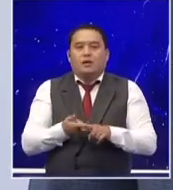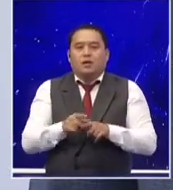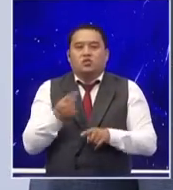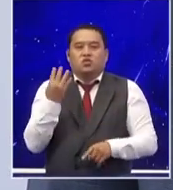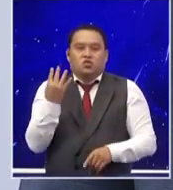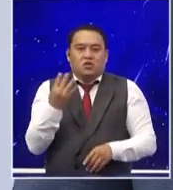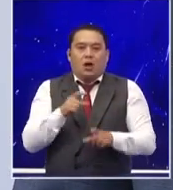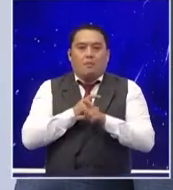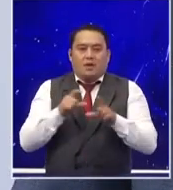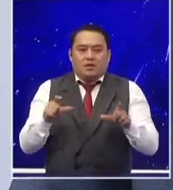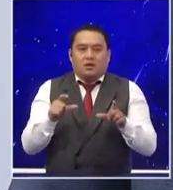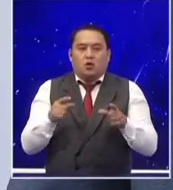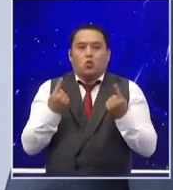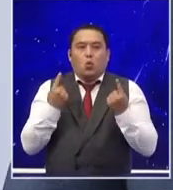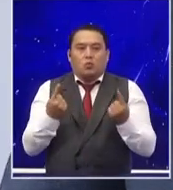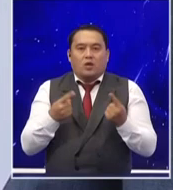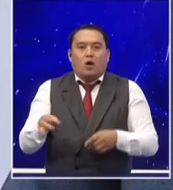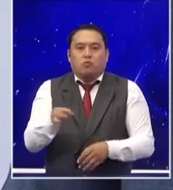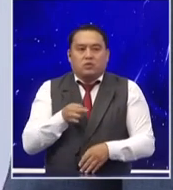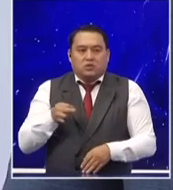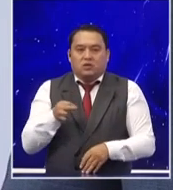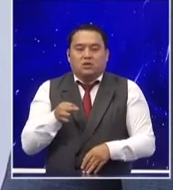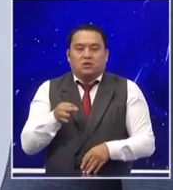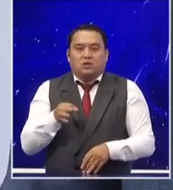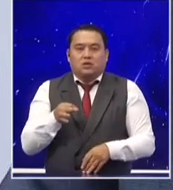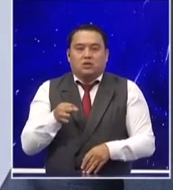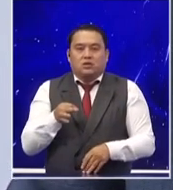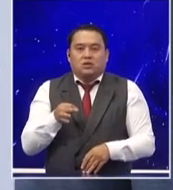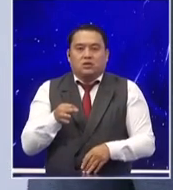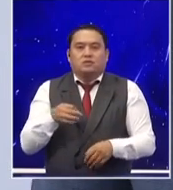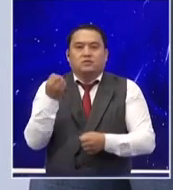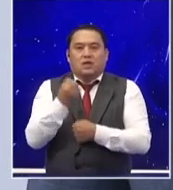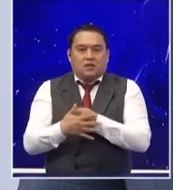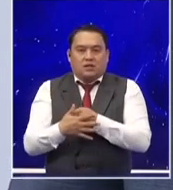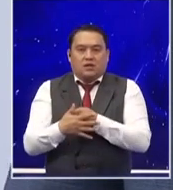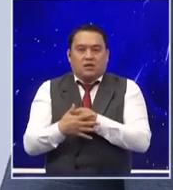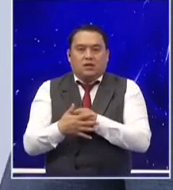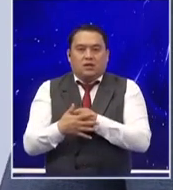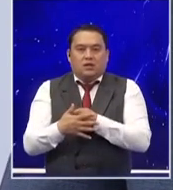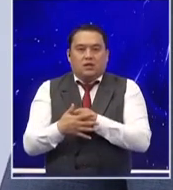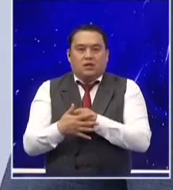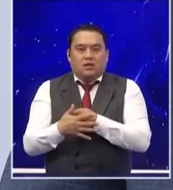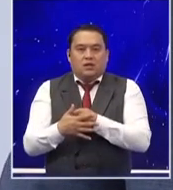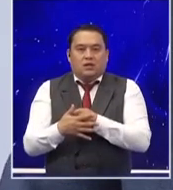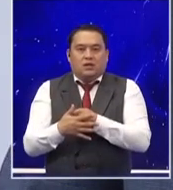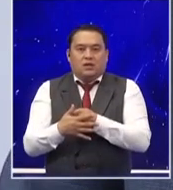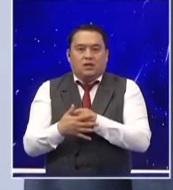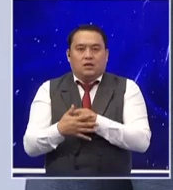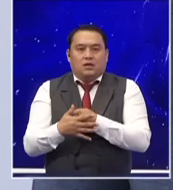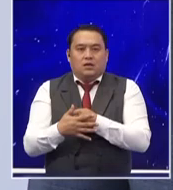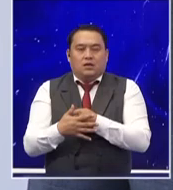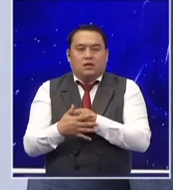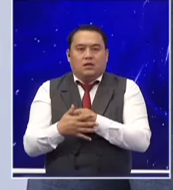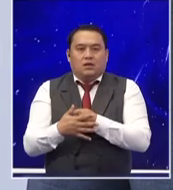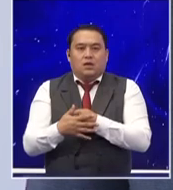объекта это наша самая крупная областная перинатальный центр панфиловский район